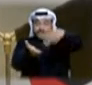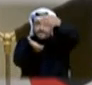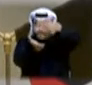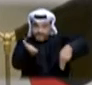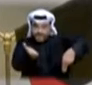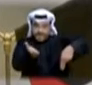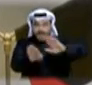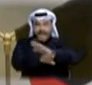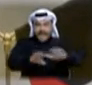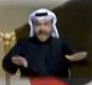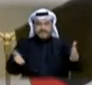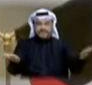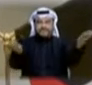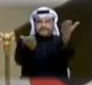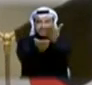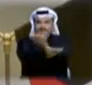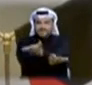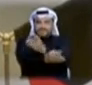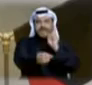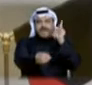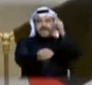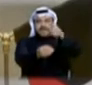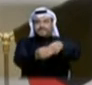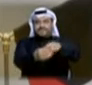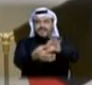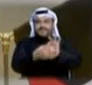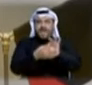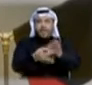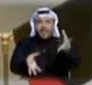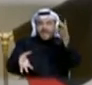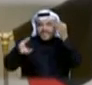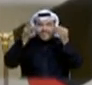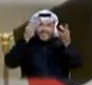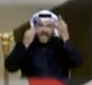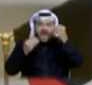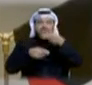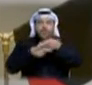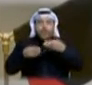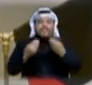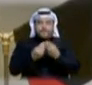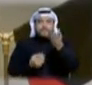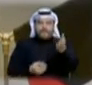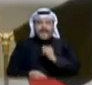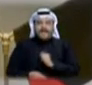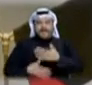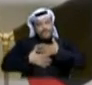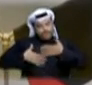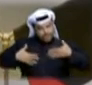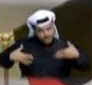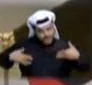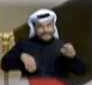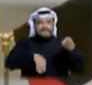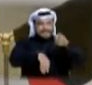تعاون بين البلدين في المجال الثقافي، كما يشرفنا